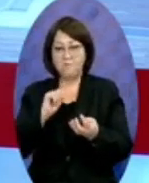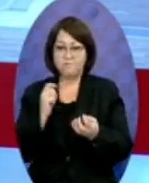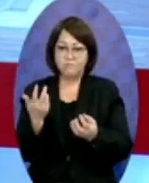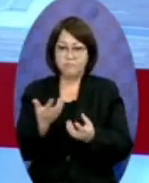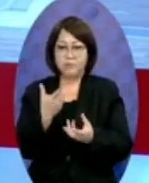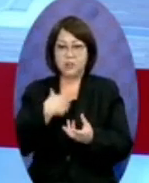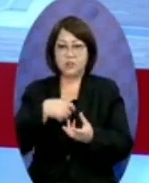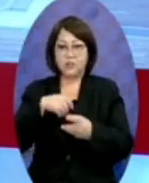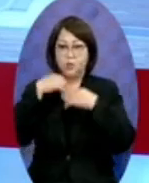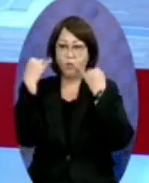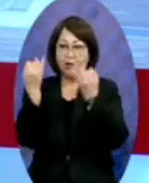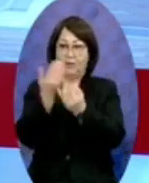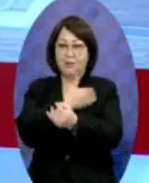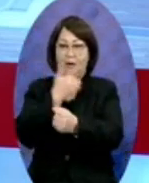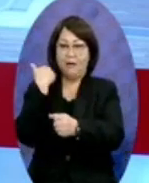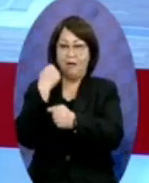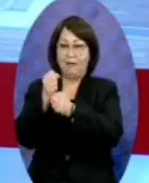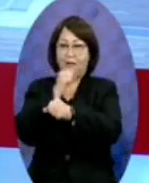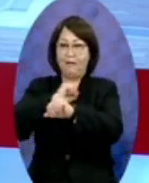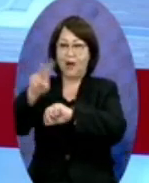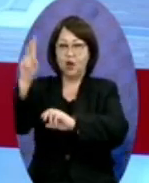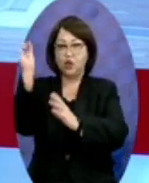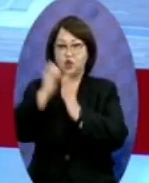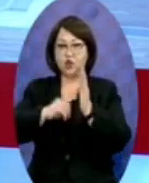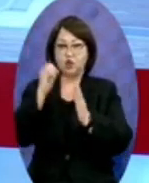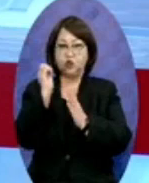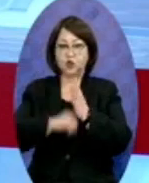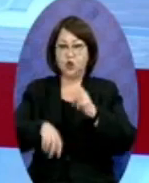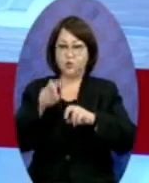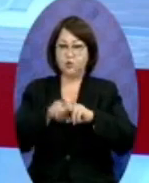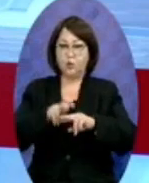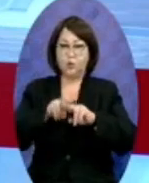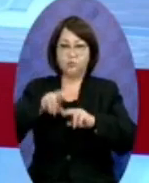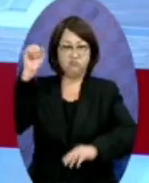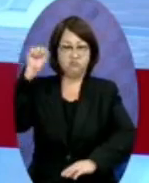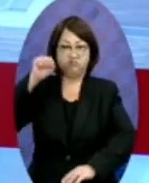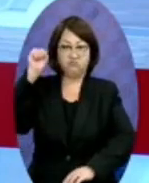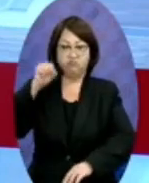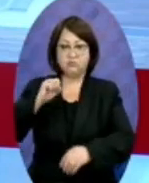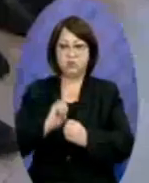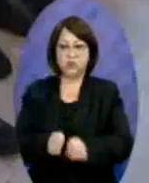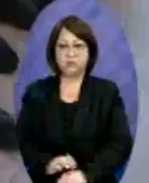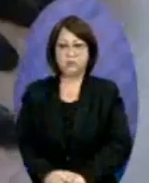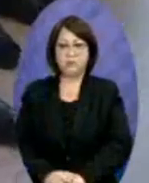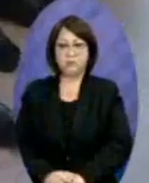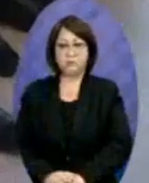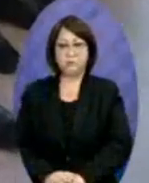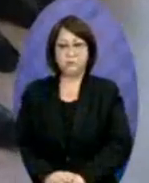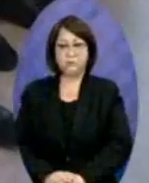даргаыг огцрохыг шаардаж чуулганы танхимын үүдэнд сандалтай суултыг хийлээ.